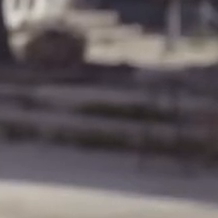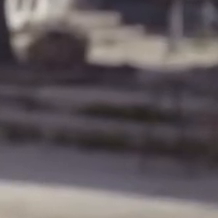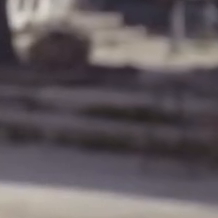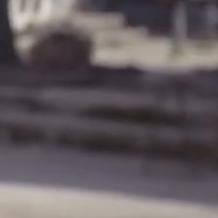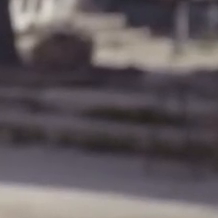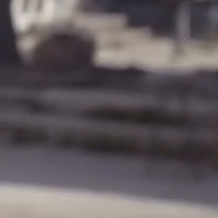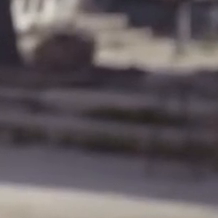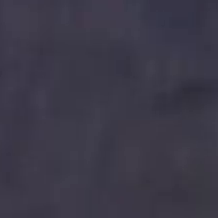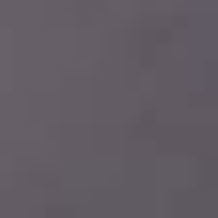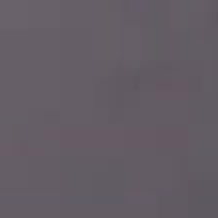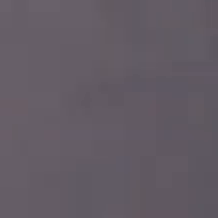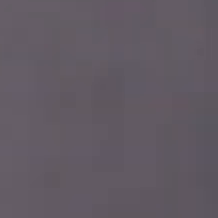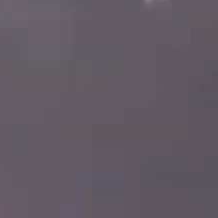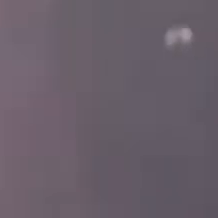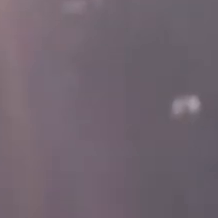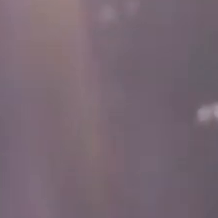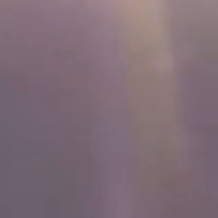فرانس.